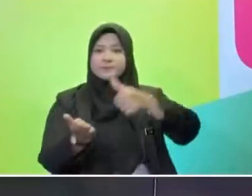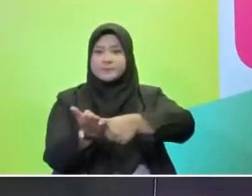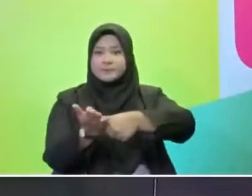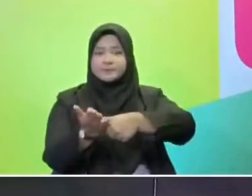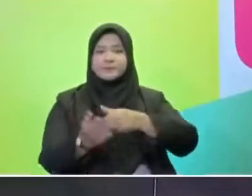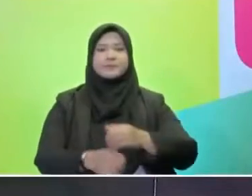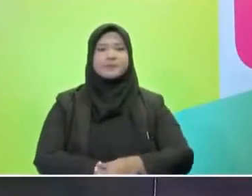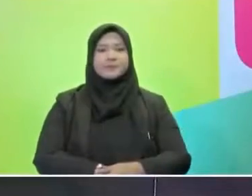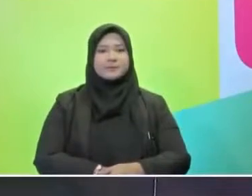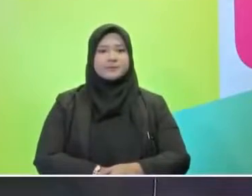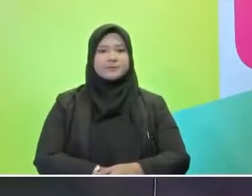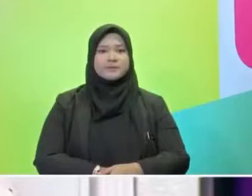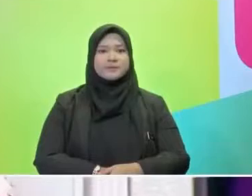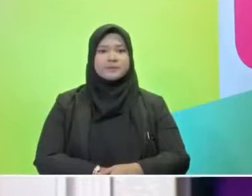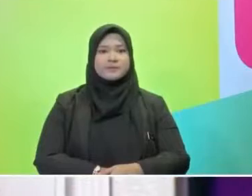tampakkan di sini.